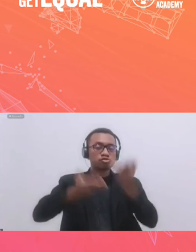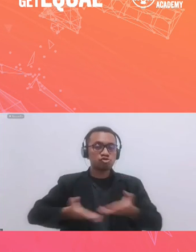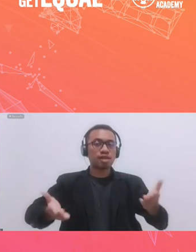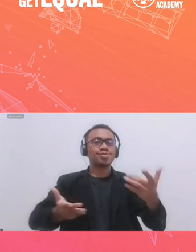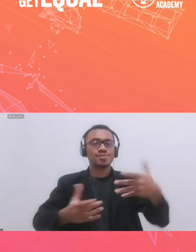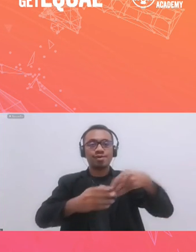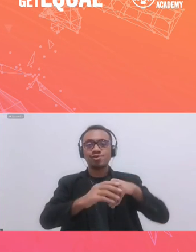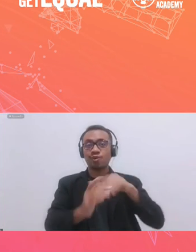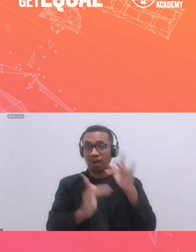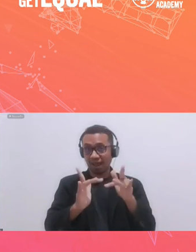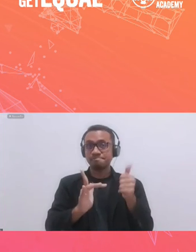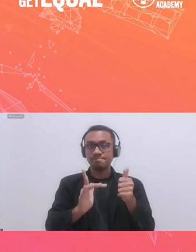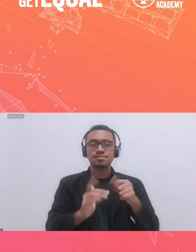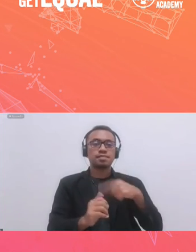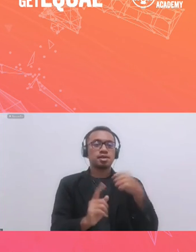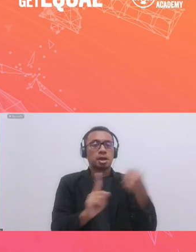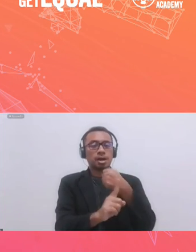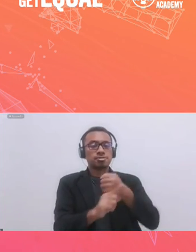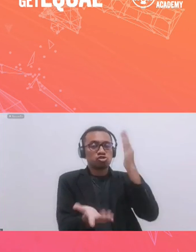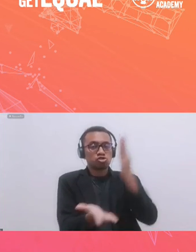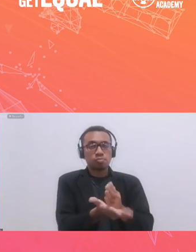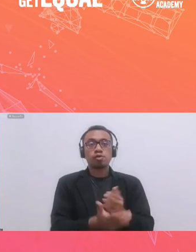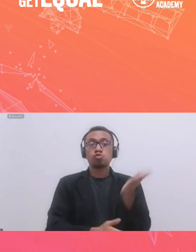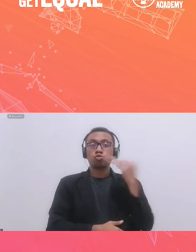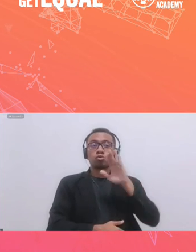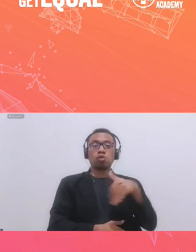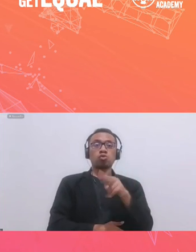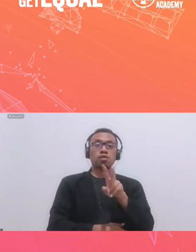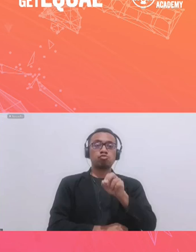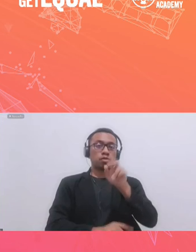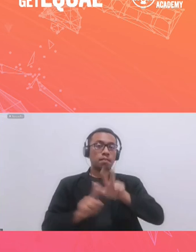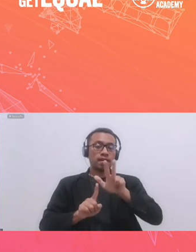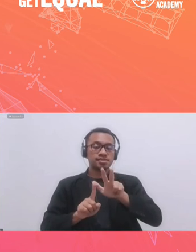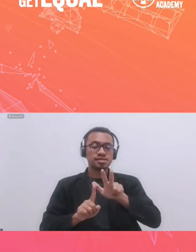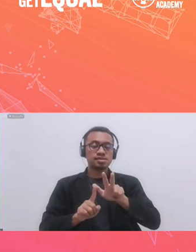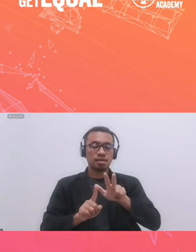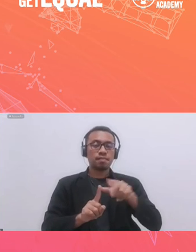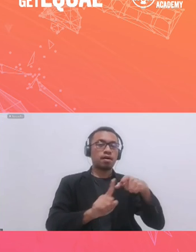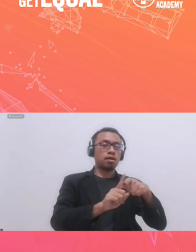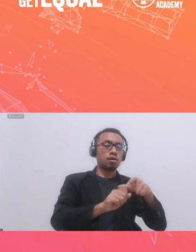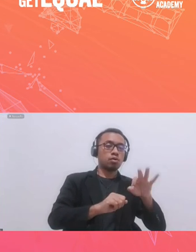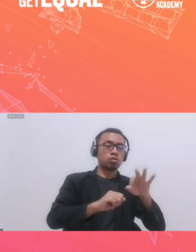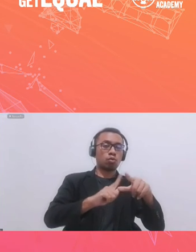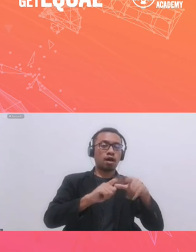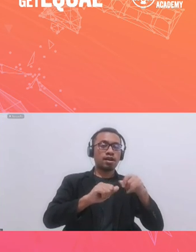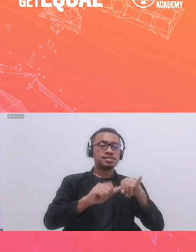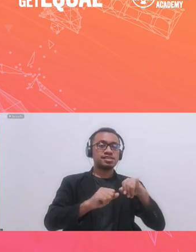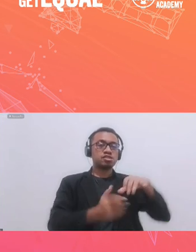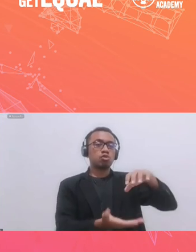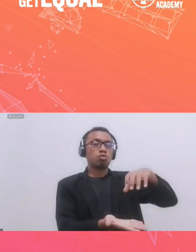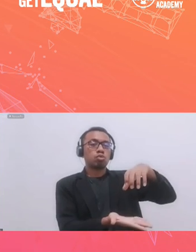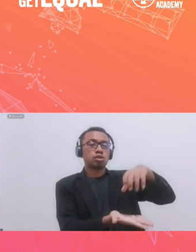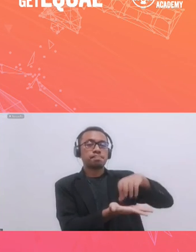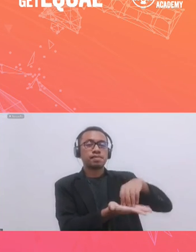online itu sendiri, di mana kita waktu itu tahun 2018 Holoback Jakarta bersama dengan Koalisi Ruang Publik Aman kita pernah melakukan